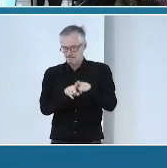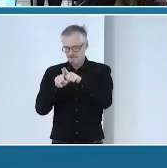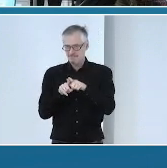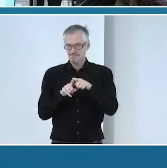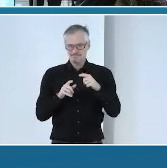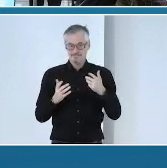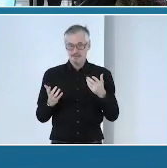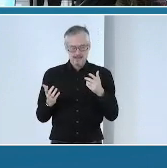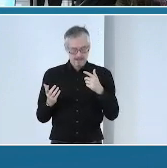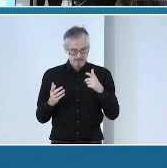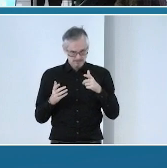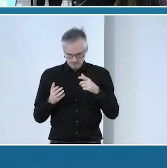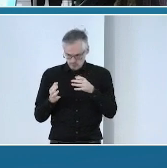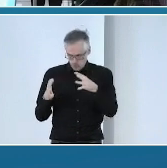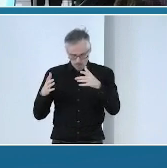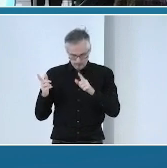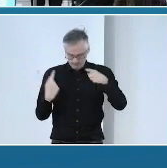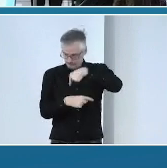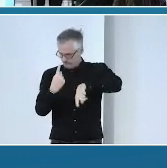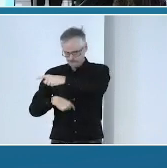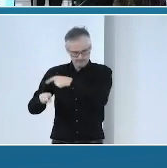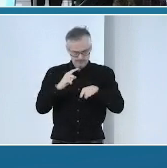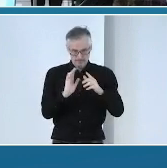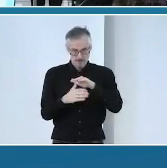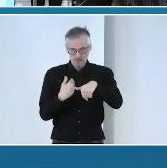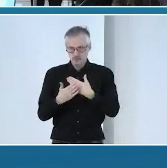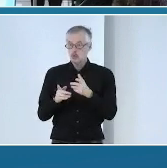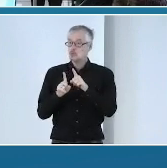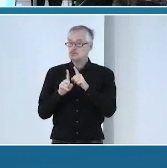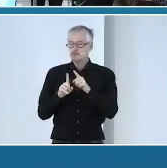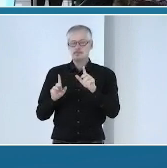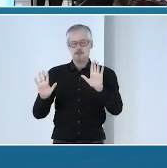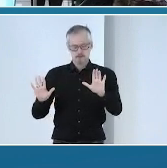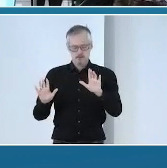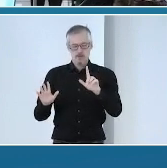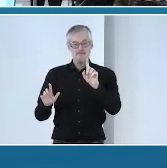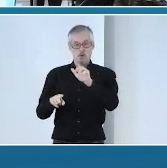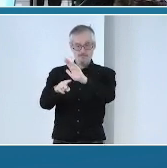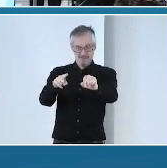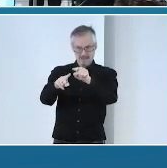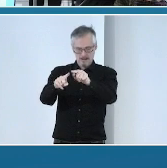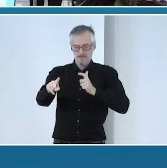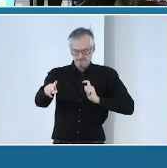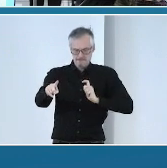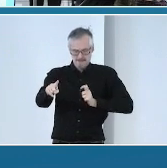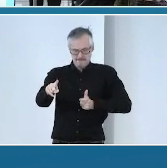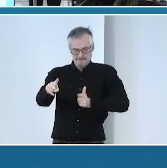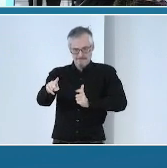apprentissages de domaines qui demandent une mentalisation spatiale de la tâche, c'est-à-dire en syntaxe,